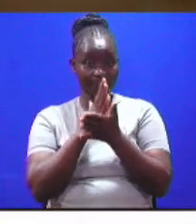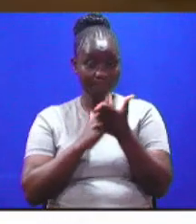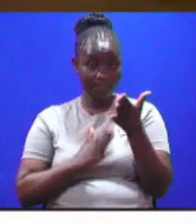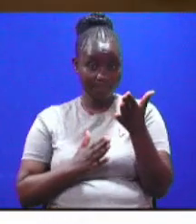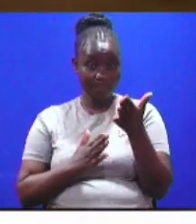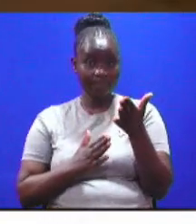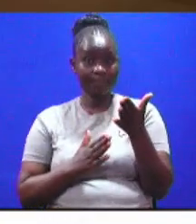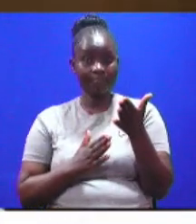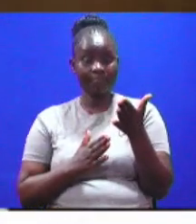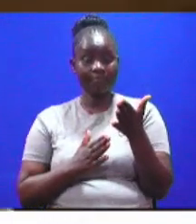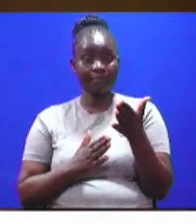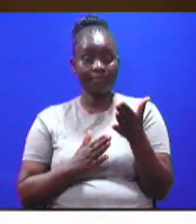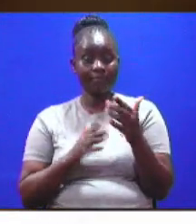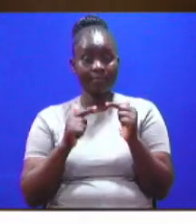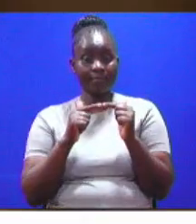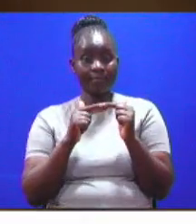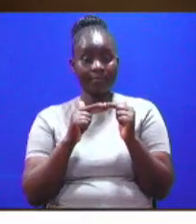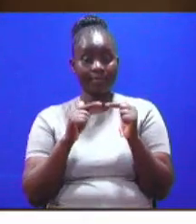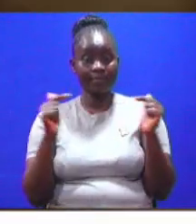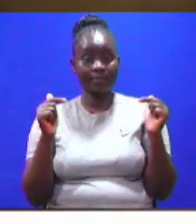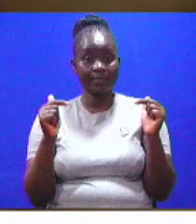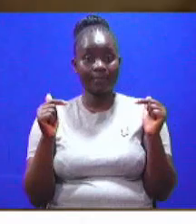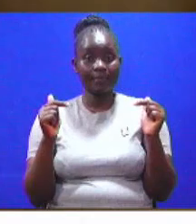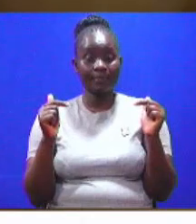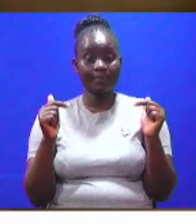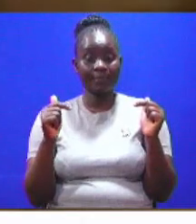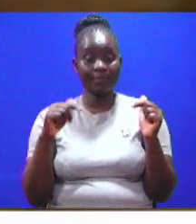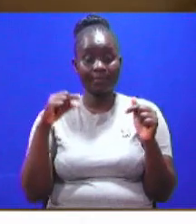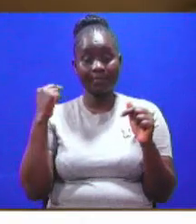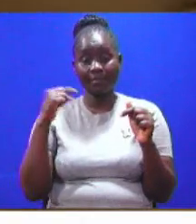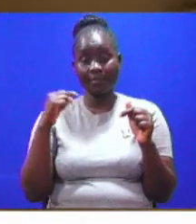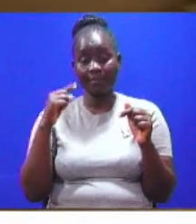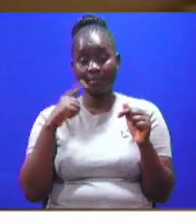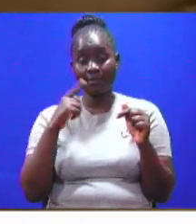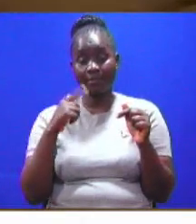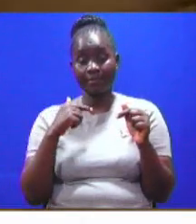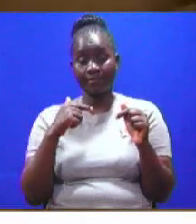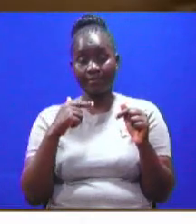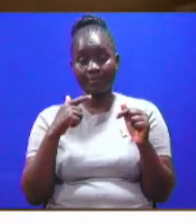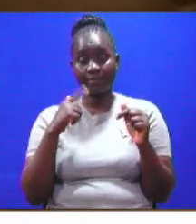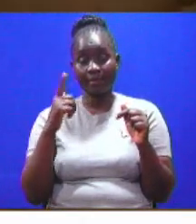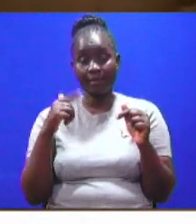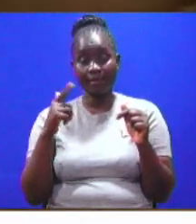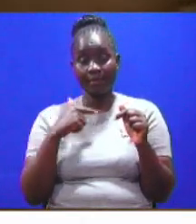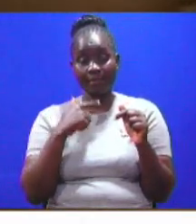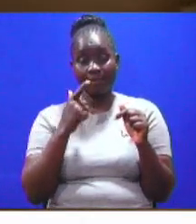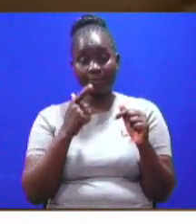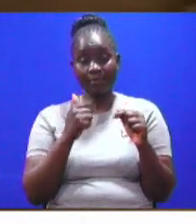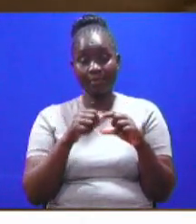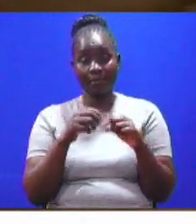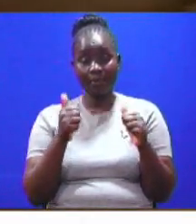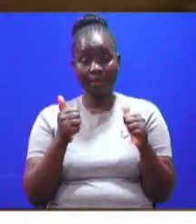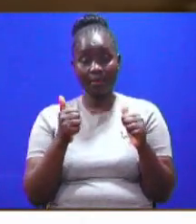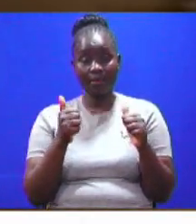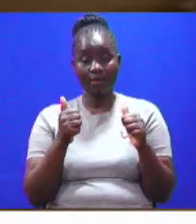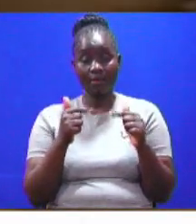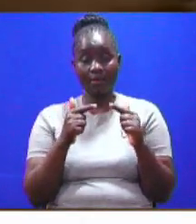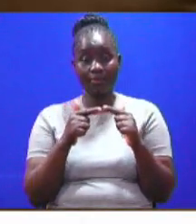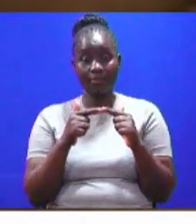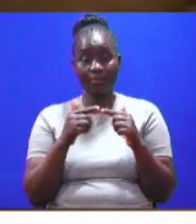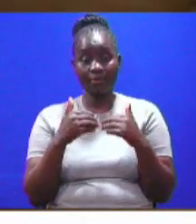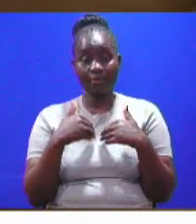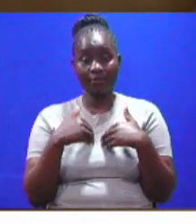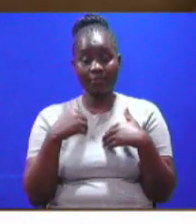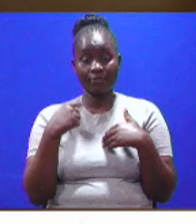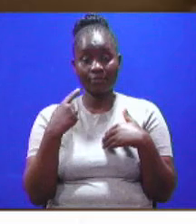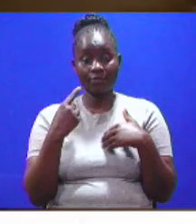ako na opposition. Sasa ningemzi, chenzi wamekuja wamesema, si vyema kuwa na ofisi mbili,